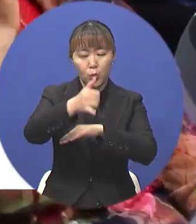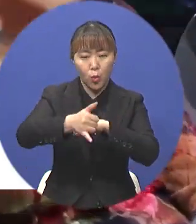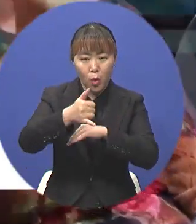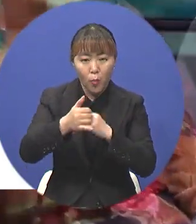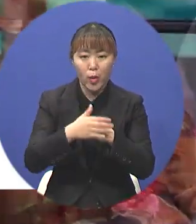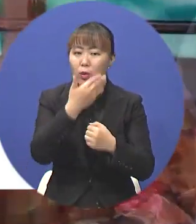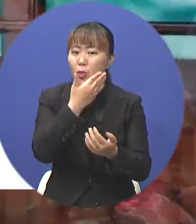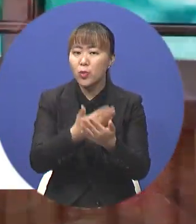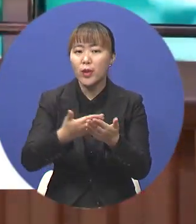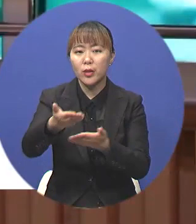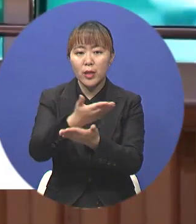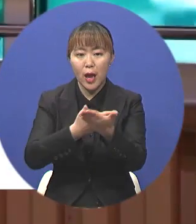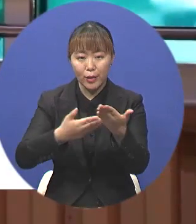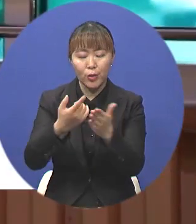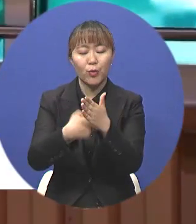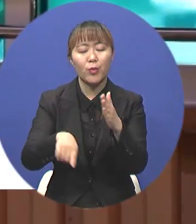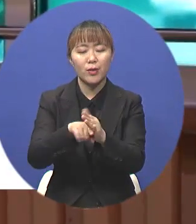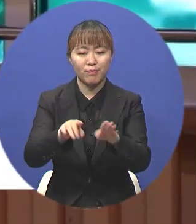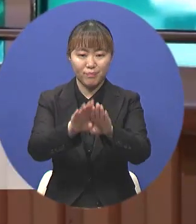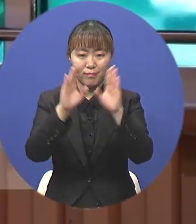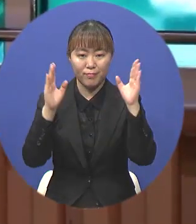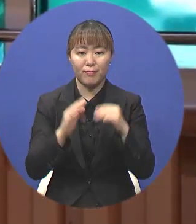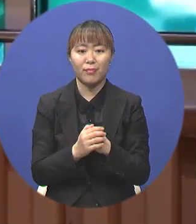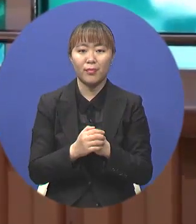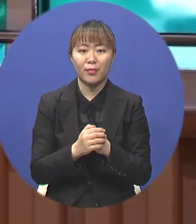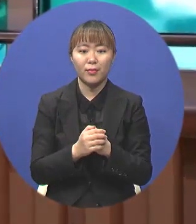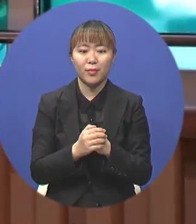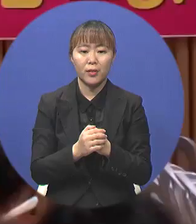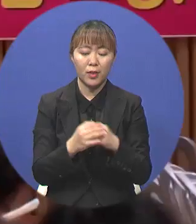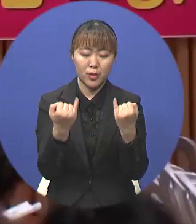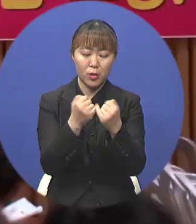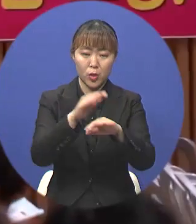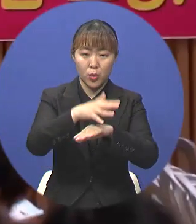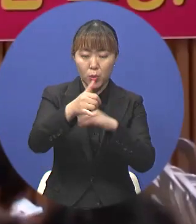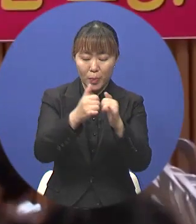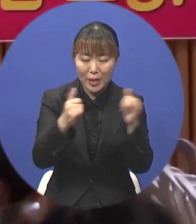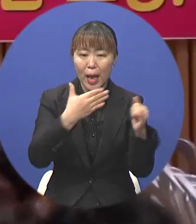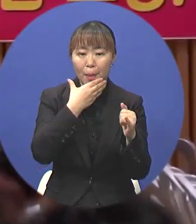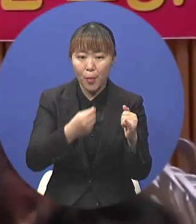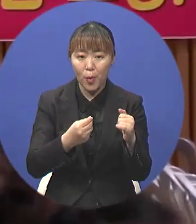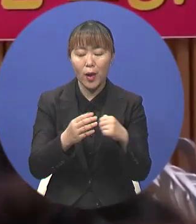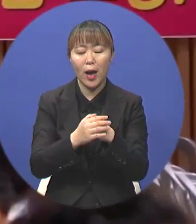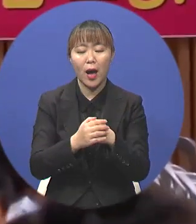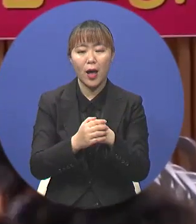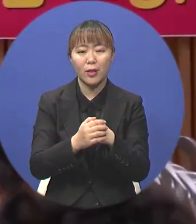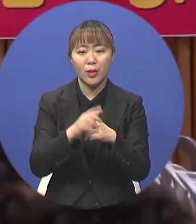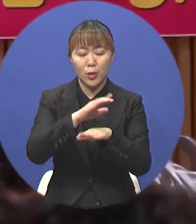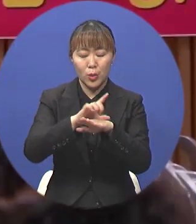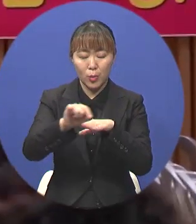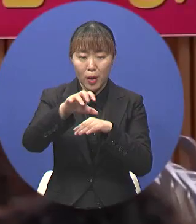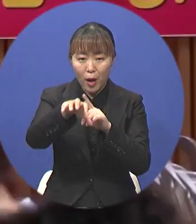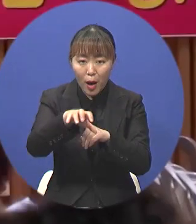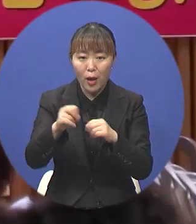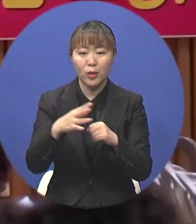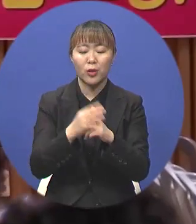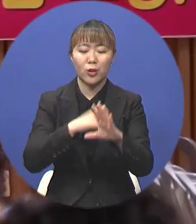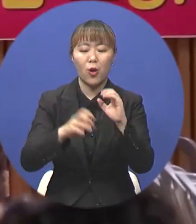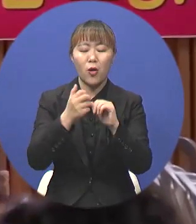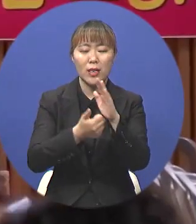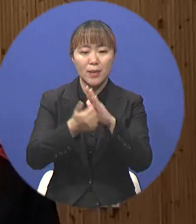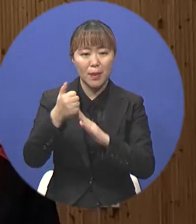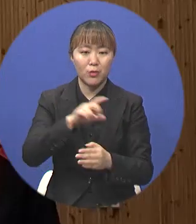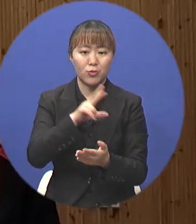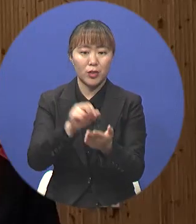소중함을 나누기 위한 자리로 마련됐습니다. 여성 농민이 행복한 농촌, 여성 농민에게 더 큰 희망을